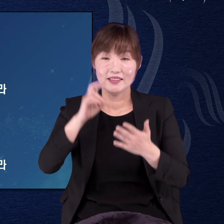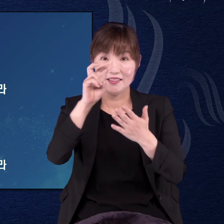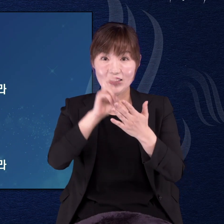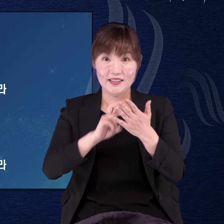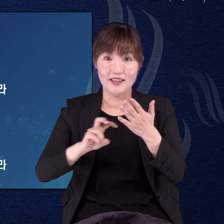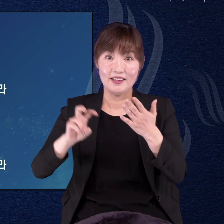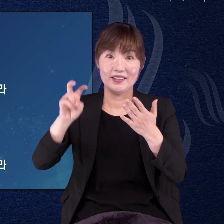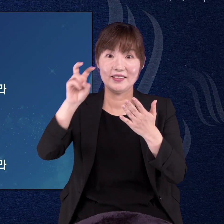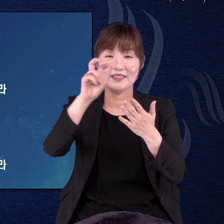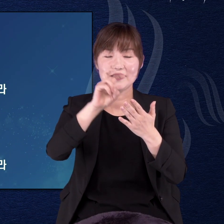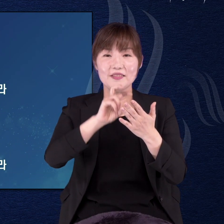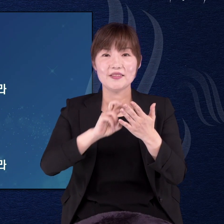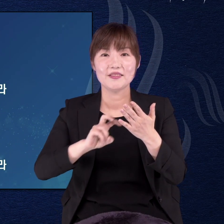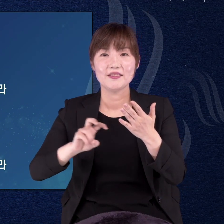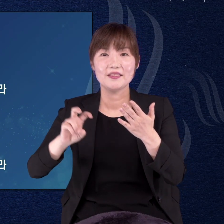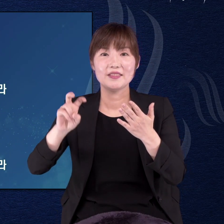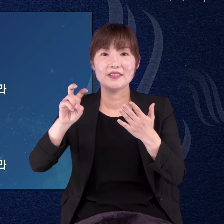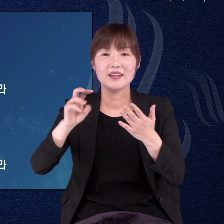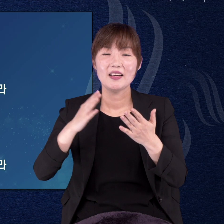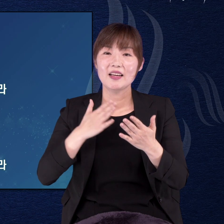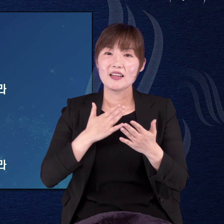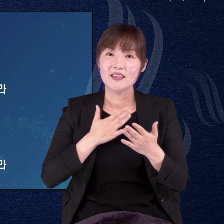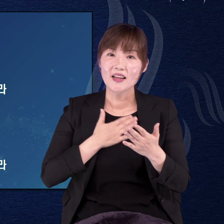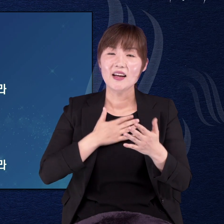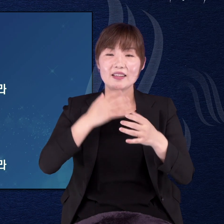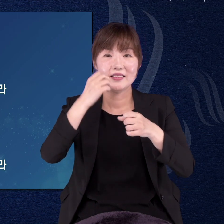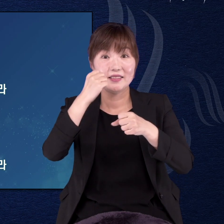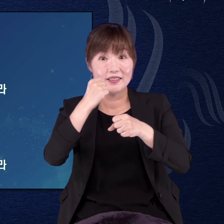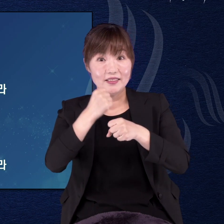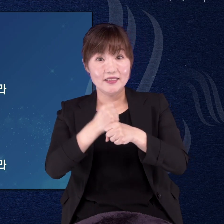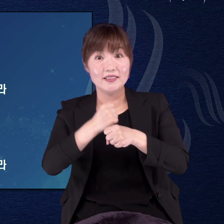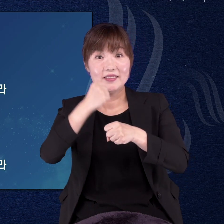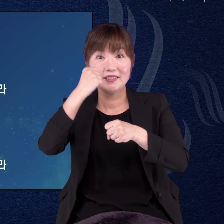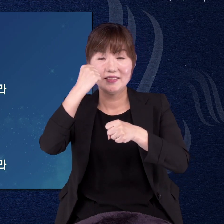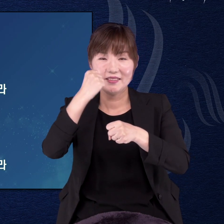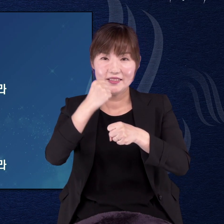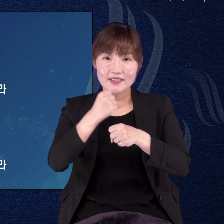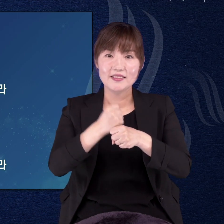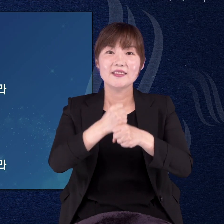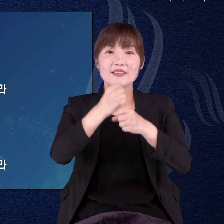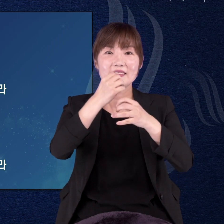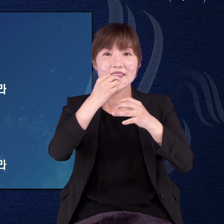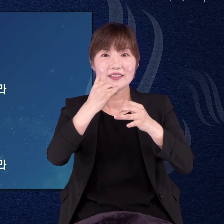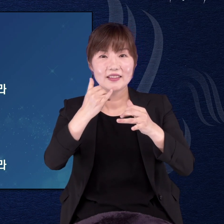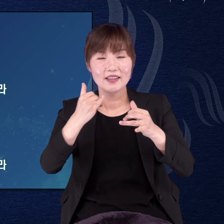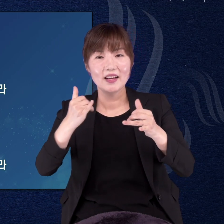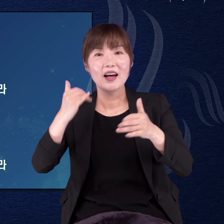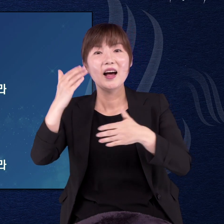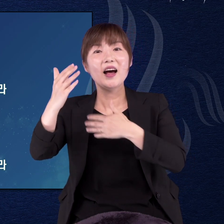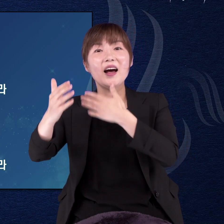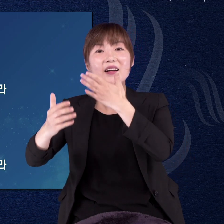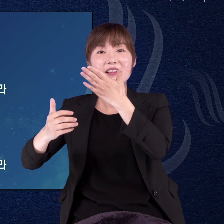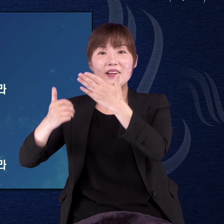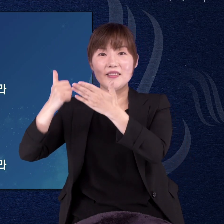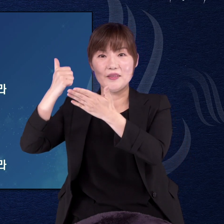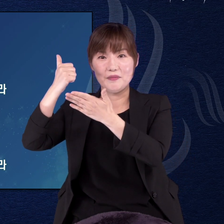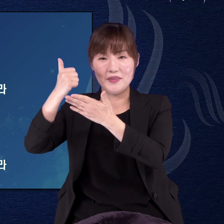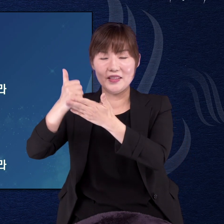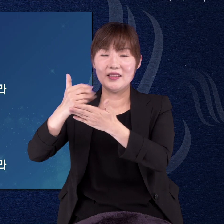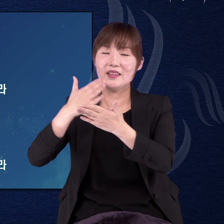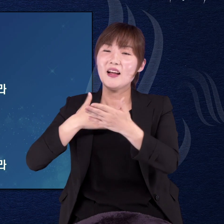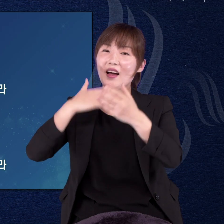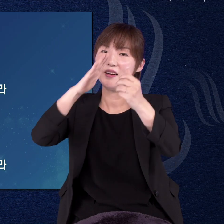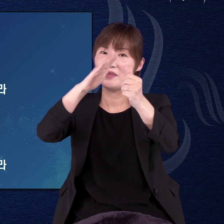아시죠? 나를 지으신 이가 하나님, 나를 부르신